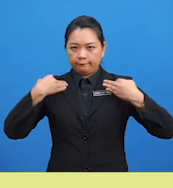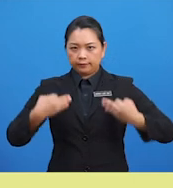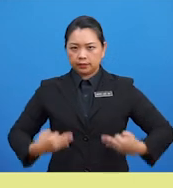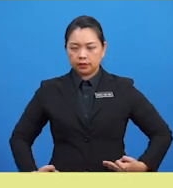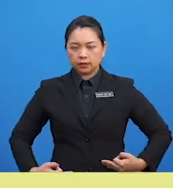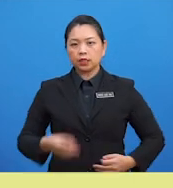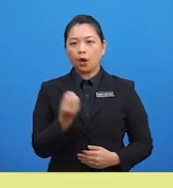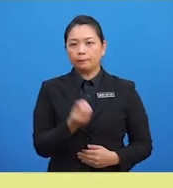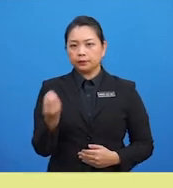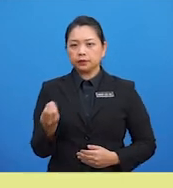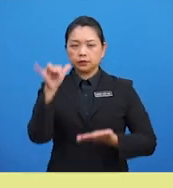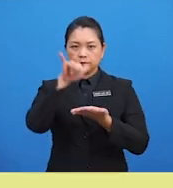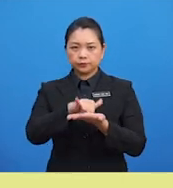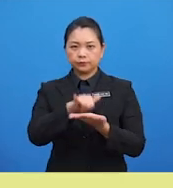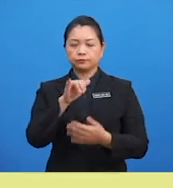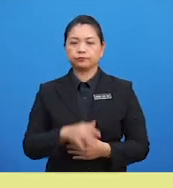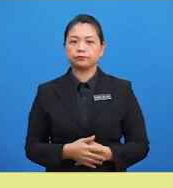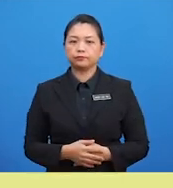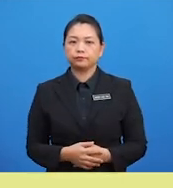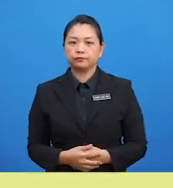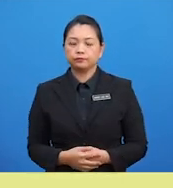objek tersebut.